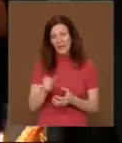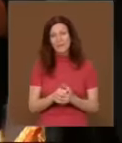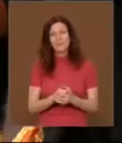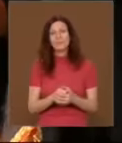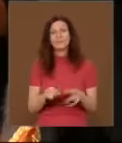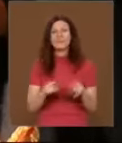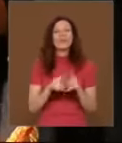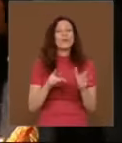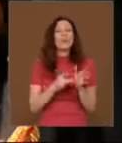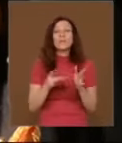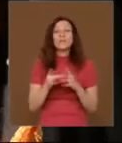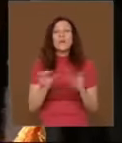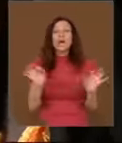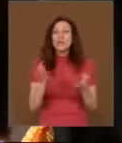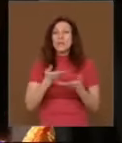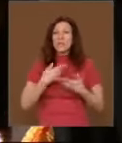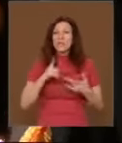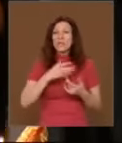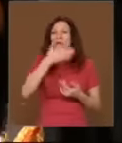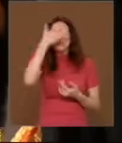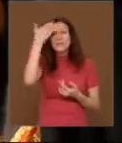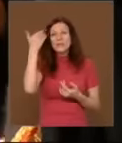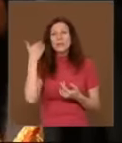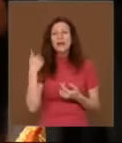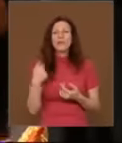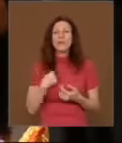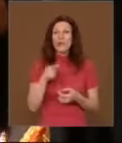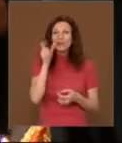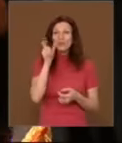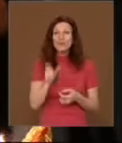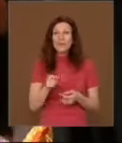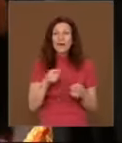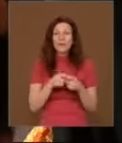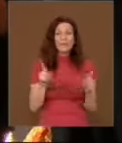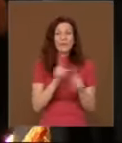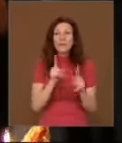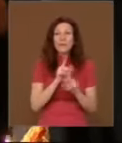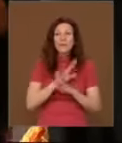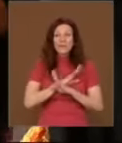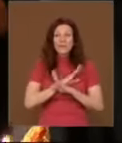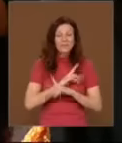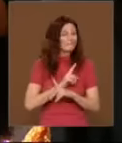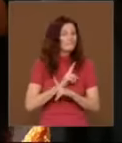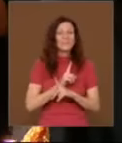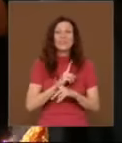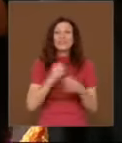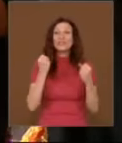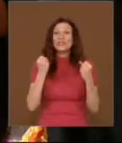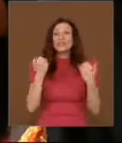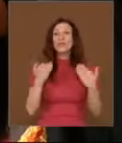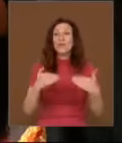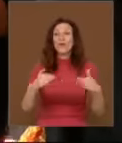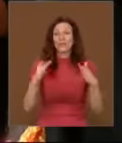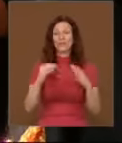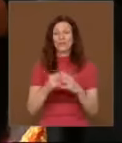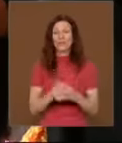ние не забравяме, че по Божий промисъл човекът е създаден не за смърт, а за живот. Че тъкмо, за